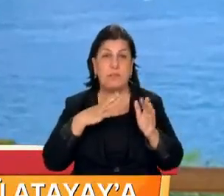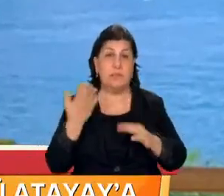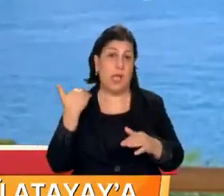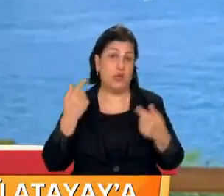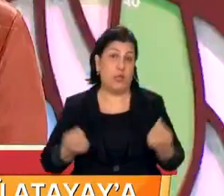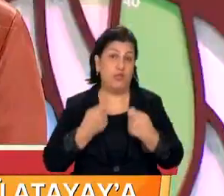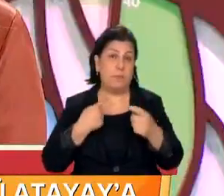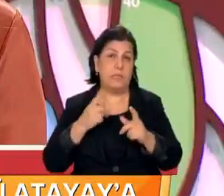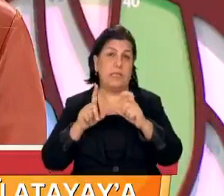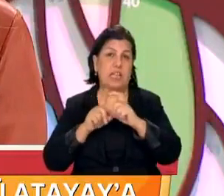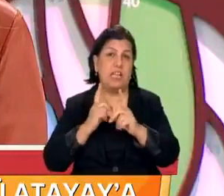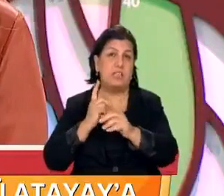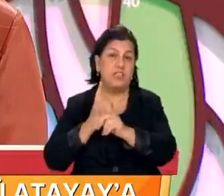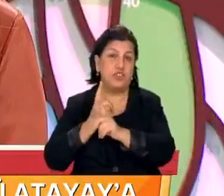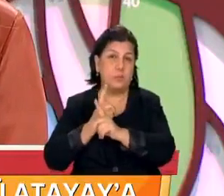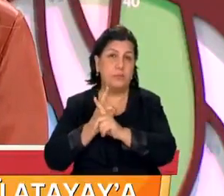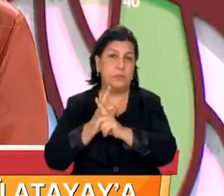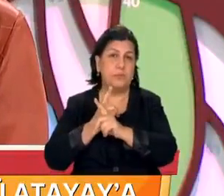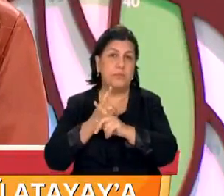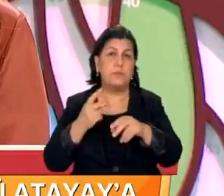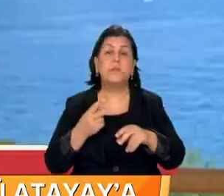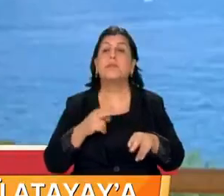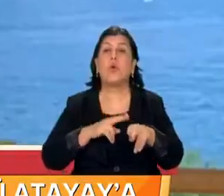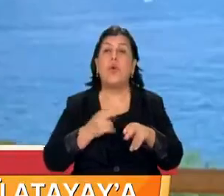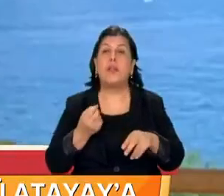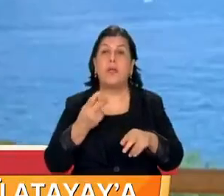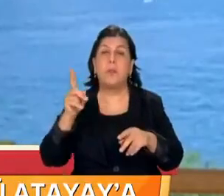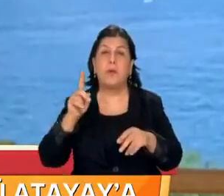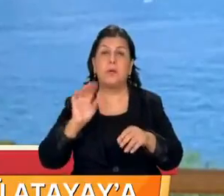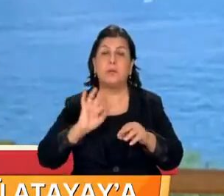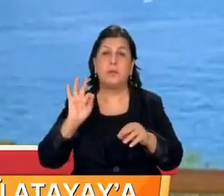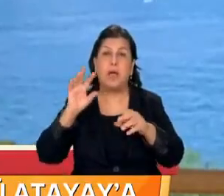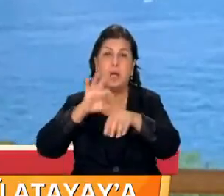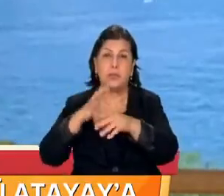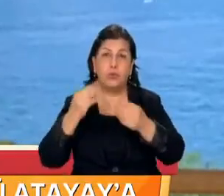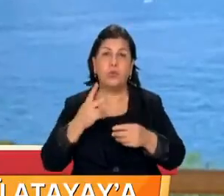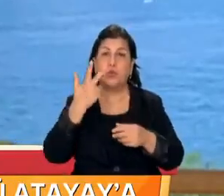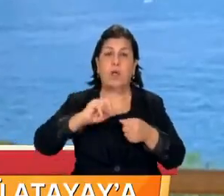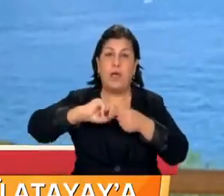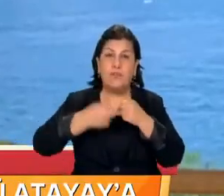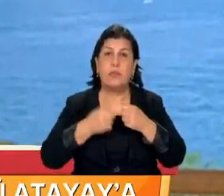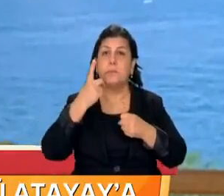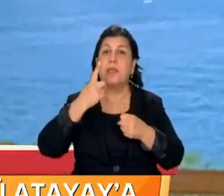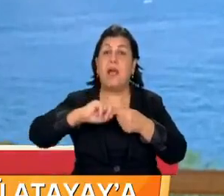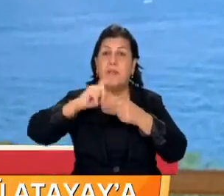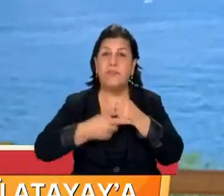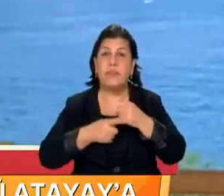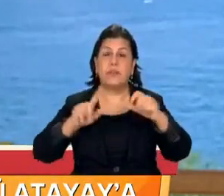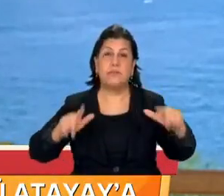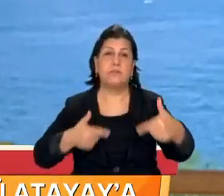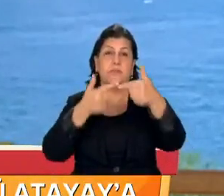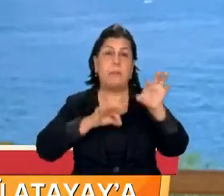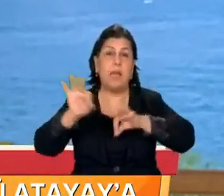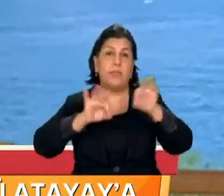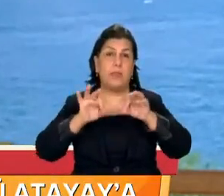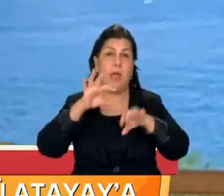çalıştığım bir danışanım Corona ile ilgili bir tetiklendi ve biz onunla son üç haftadır haftada 1 seans olmak üzere bir